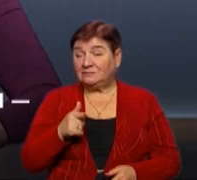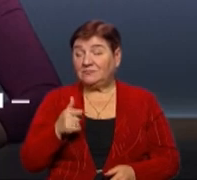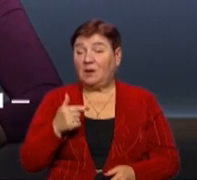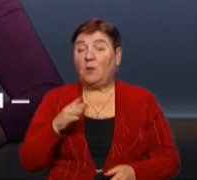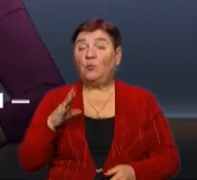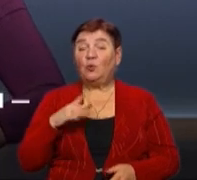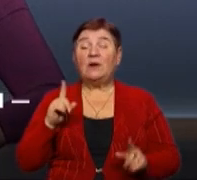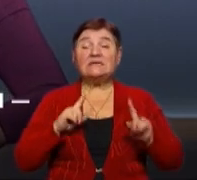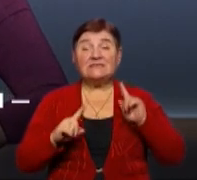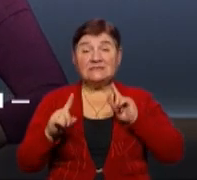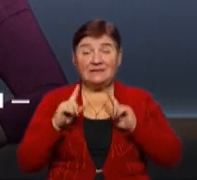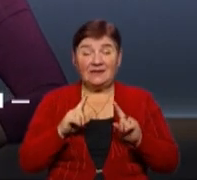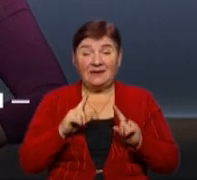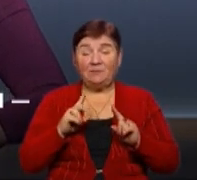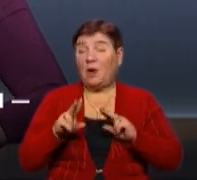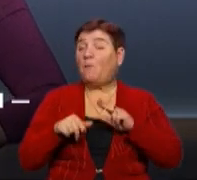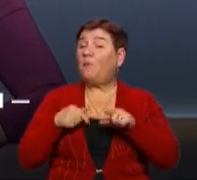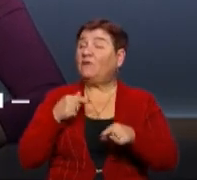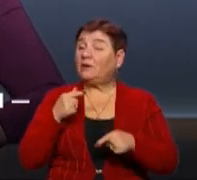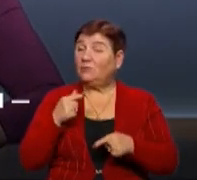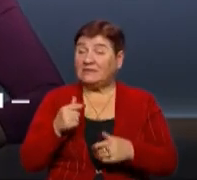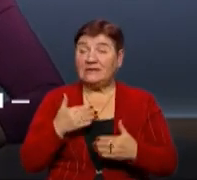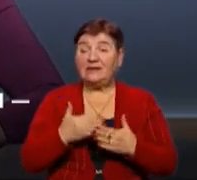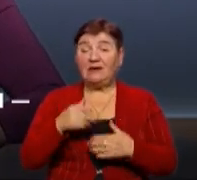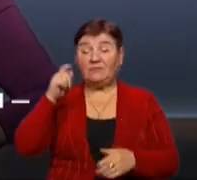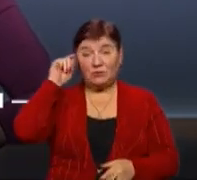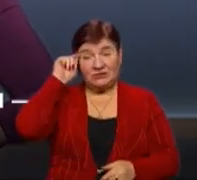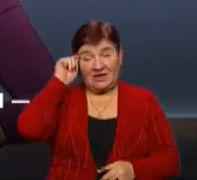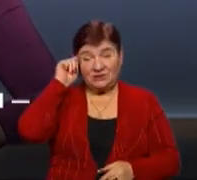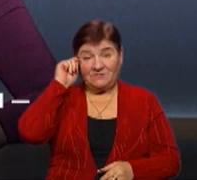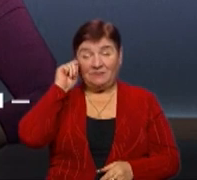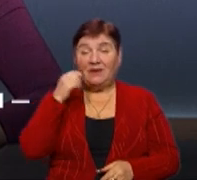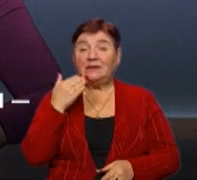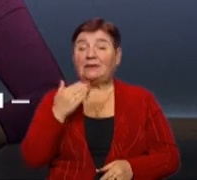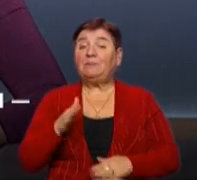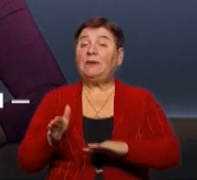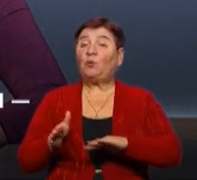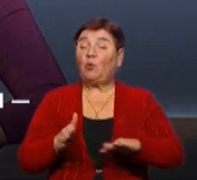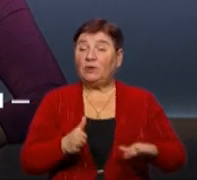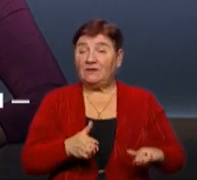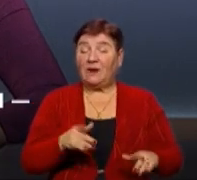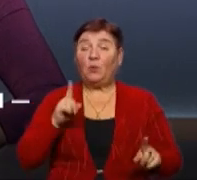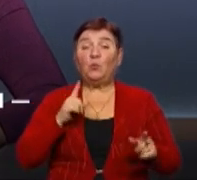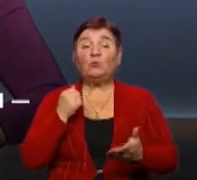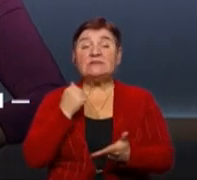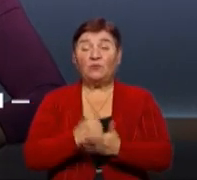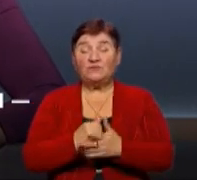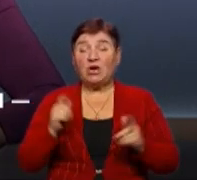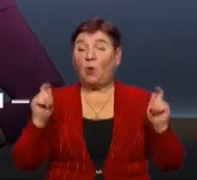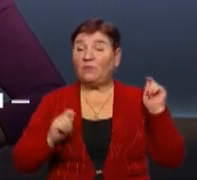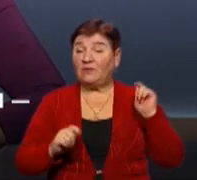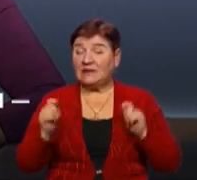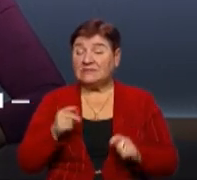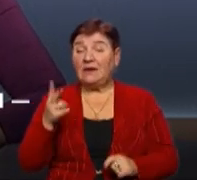було засідання, ви повернулися тільки недавно з Тячева, там, власне, проходила установча конференція, де